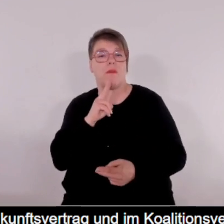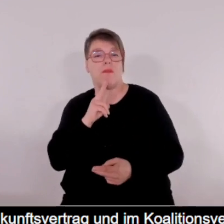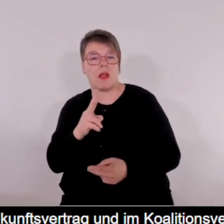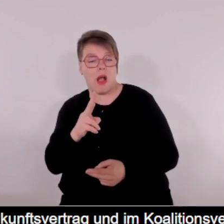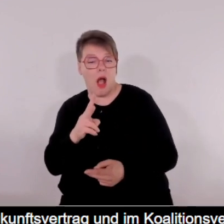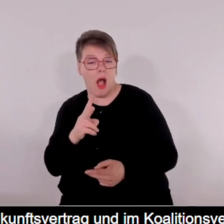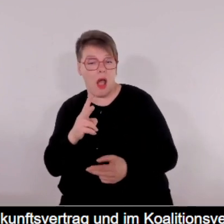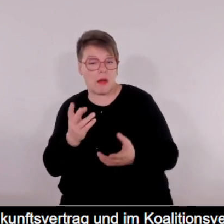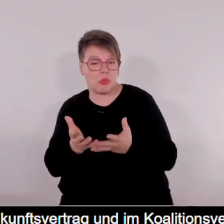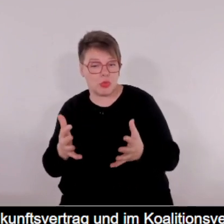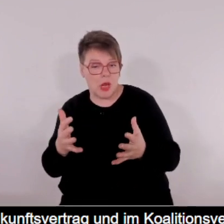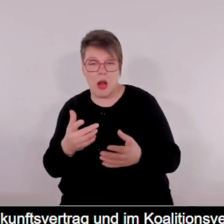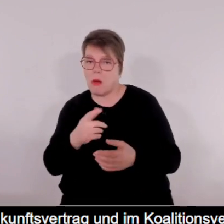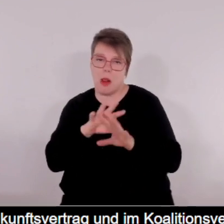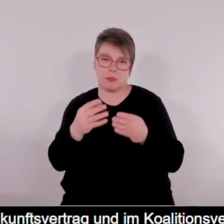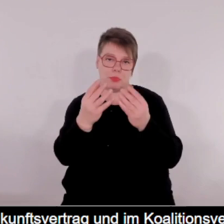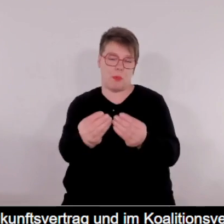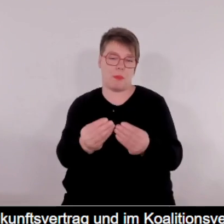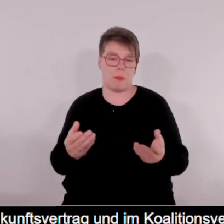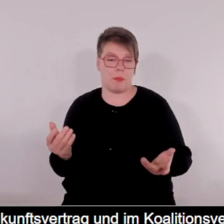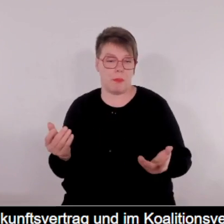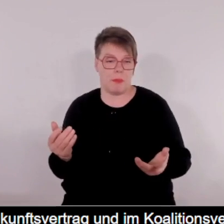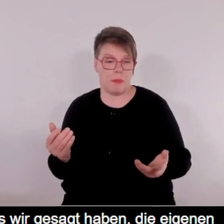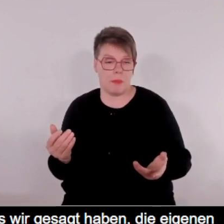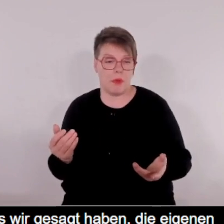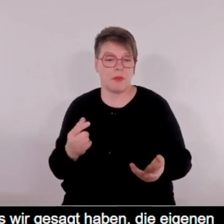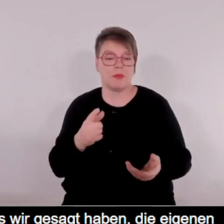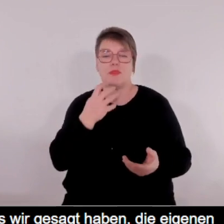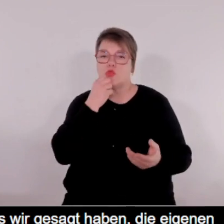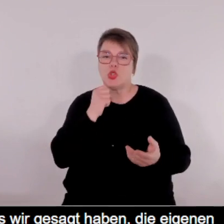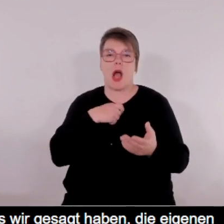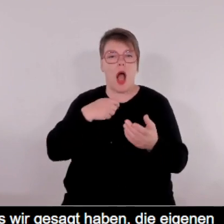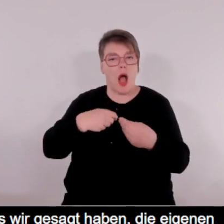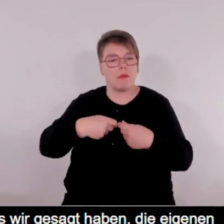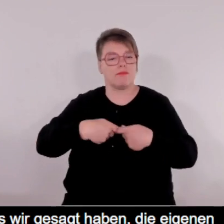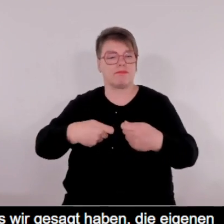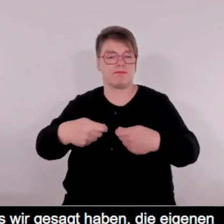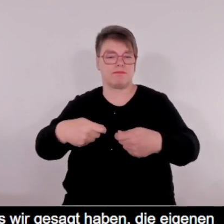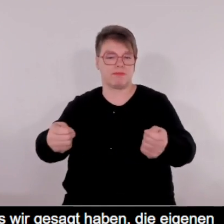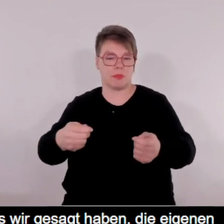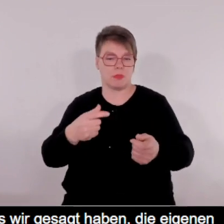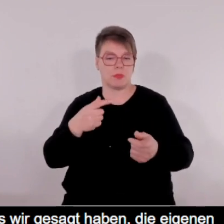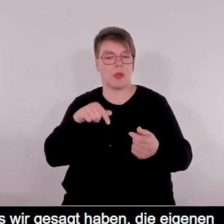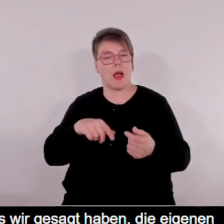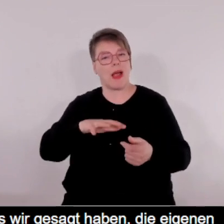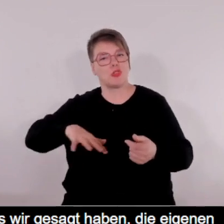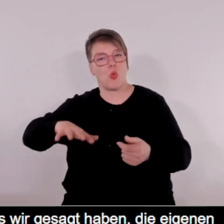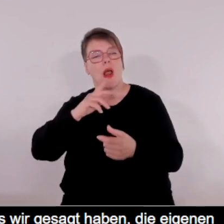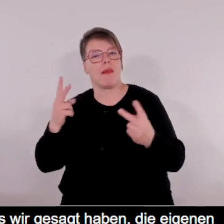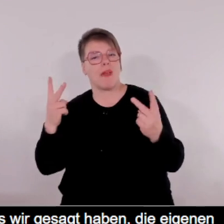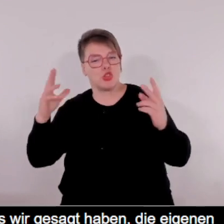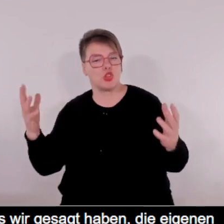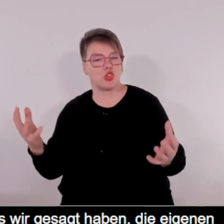Endverbraucher zusammenzubringen. Ich möchte aber auch nicht verhehlen, dass wir das ähnliche Modell über die Ökomodellregionen